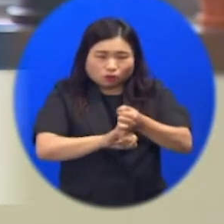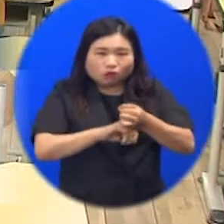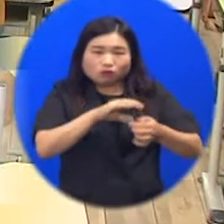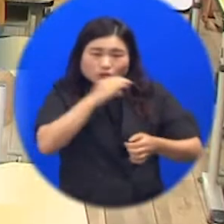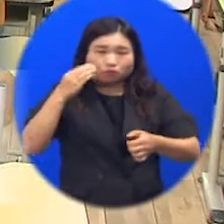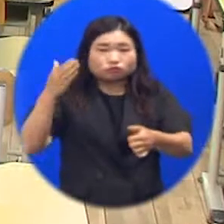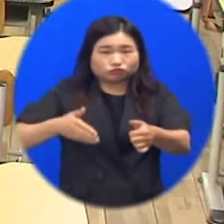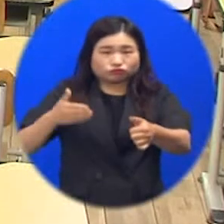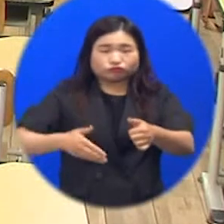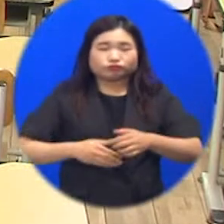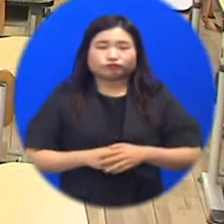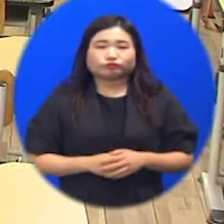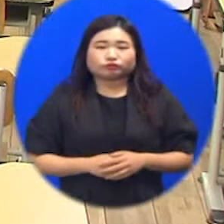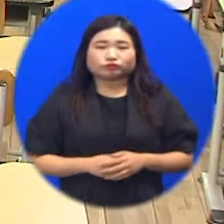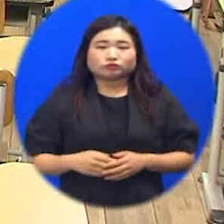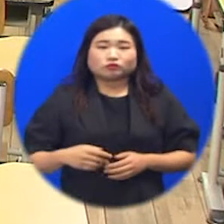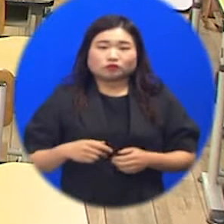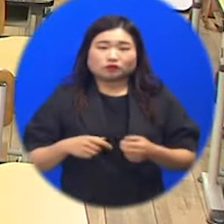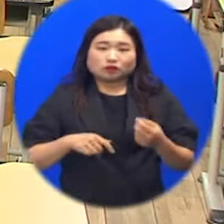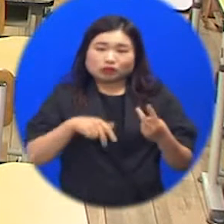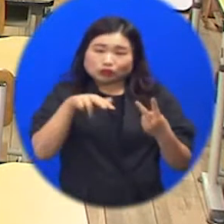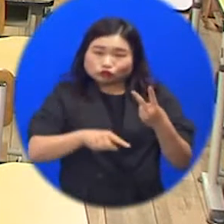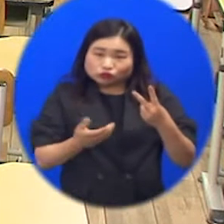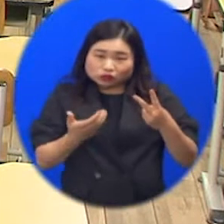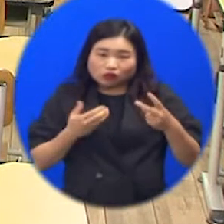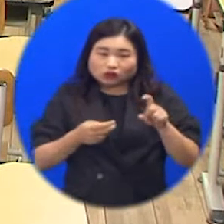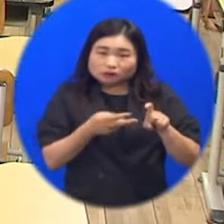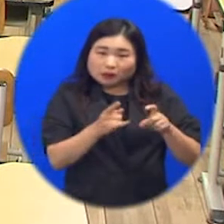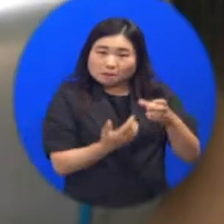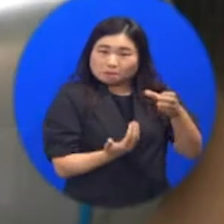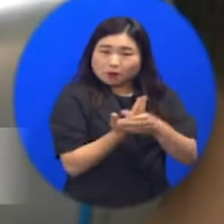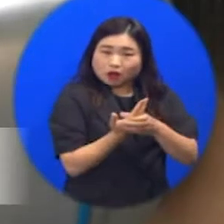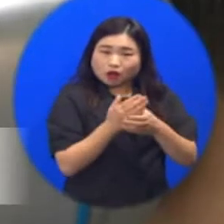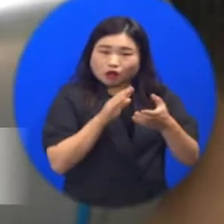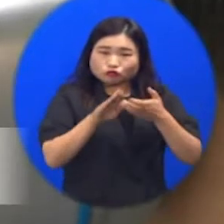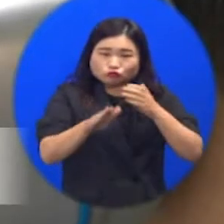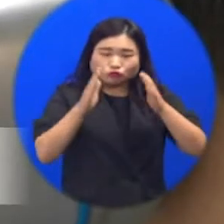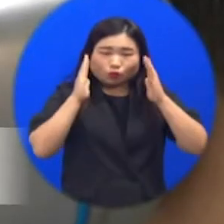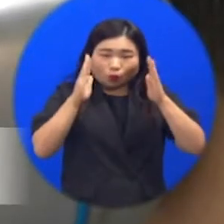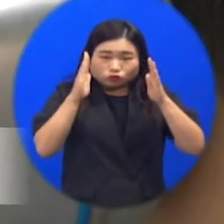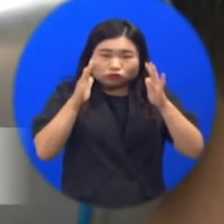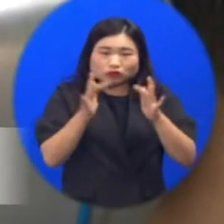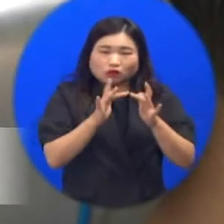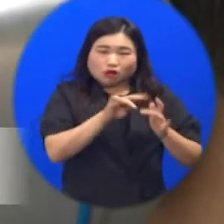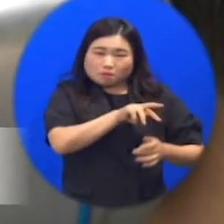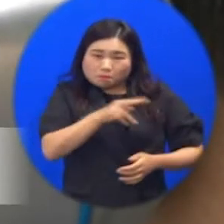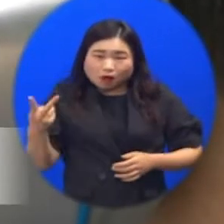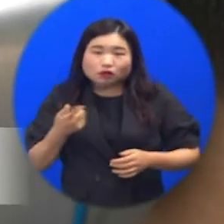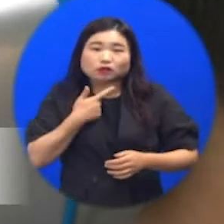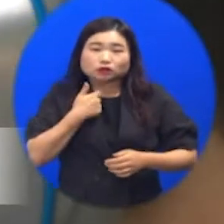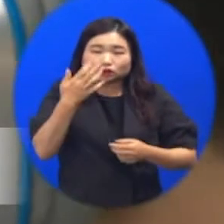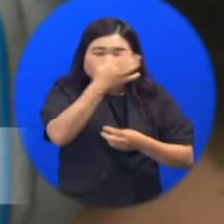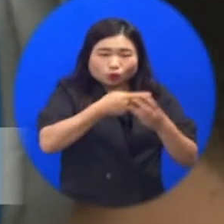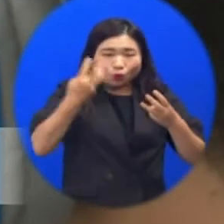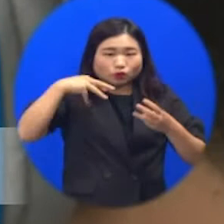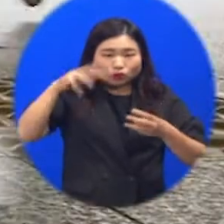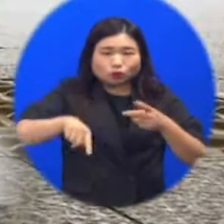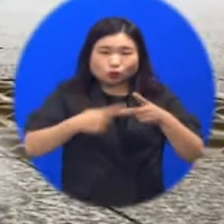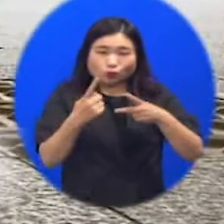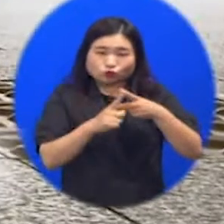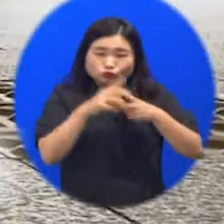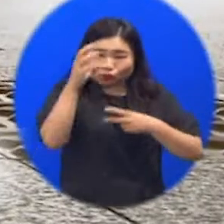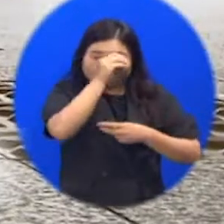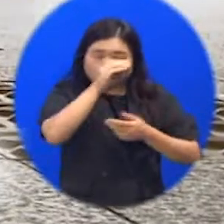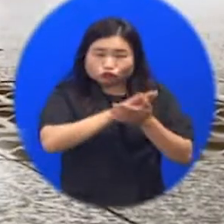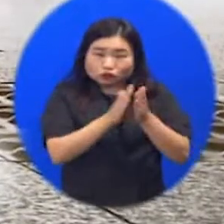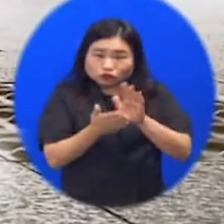바랍니다. 2주 전 10대 확진자 발생 이후 전면 원격 수업을 했던 청주와 옥천 초중고등학교와 유치원은